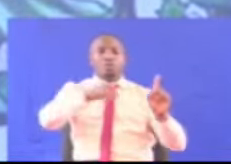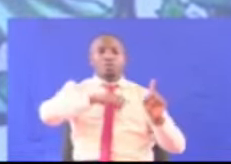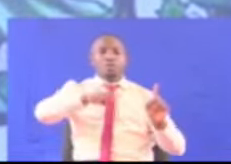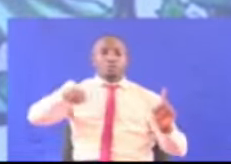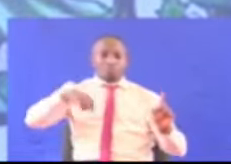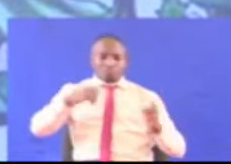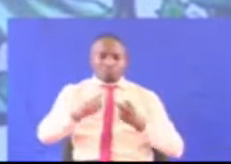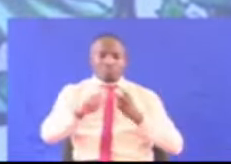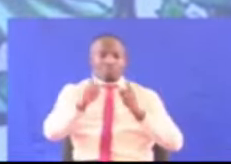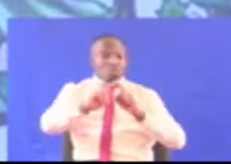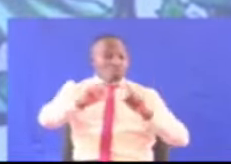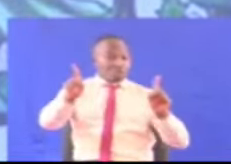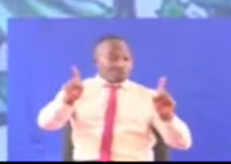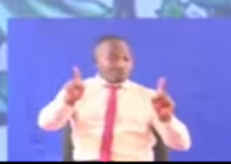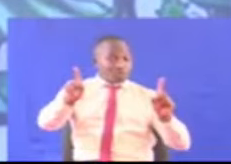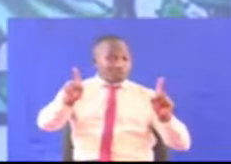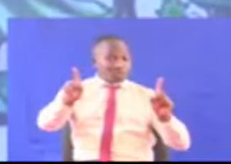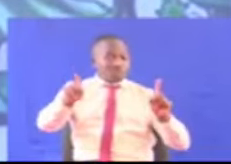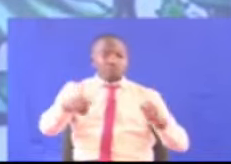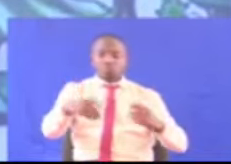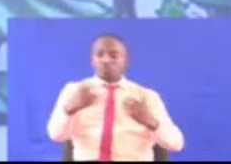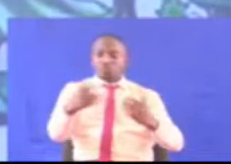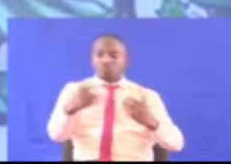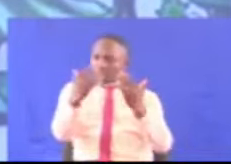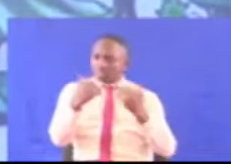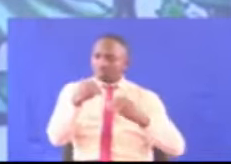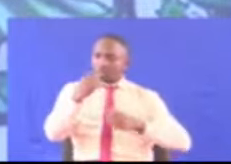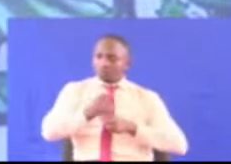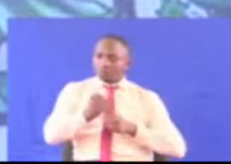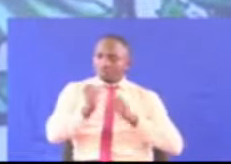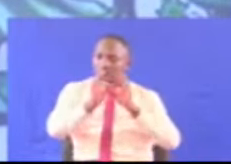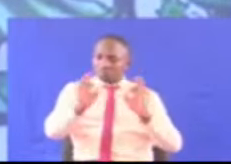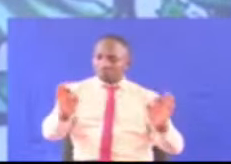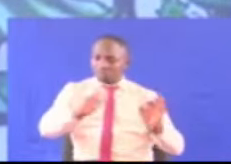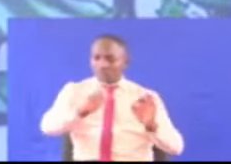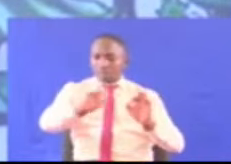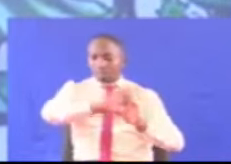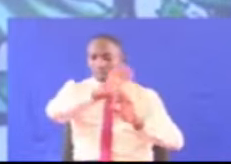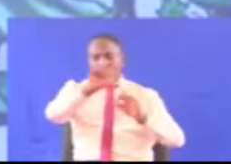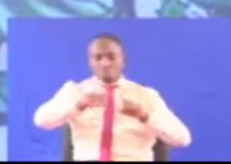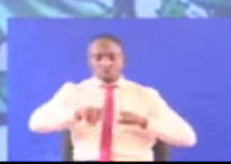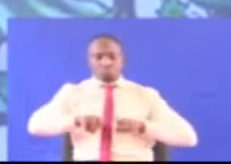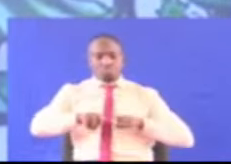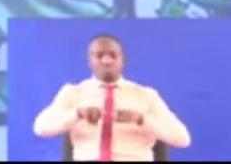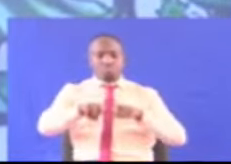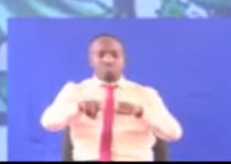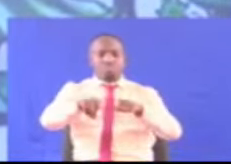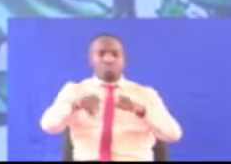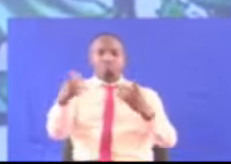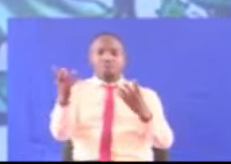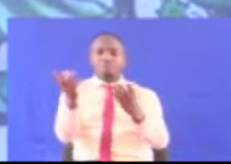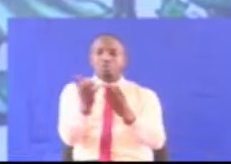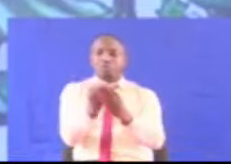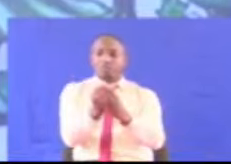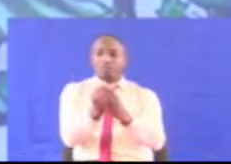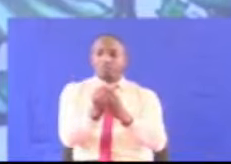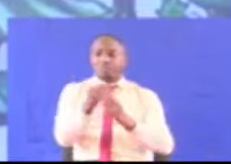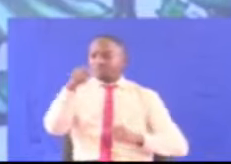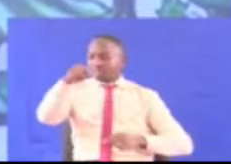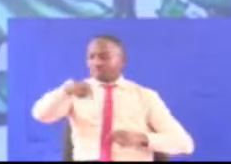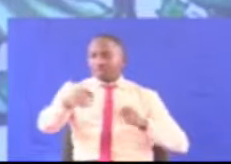huo utofauti wetu tutaweza tu kufanya vizuri tukienda pamoja. Nafasi hii ni yetu